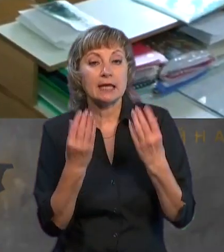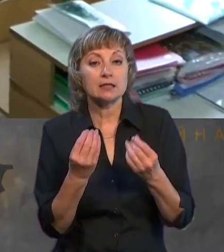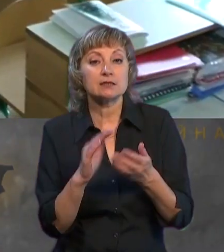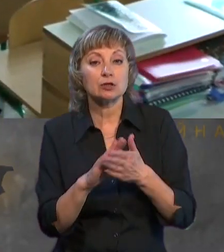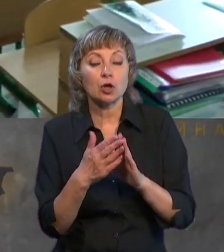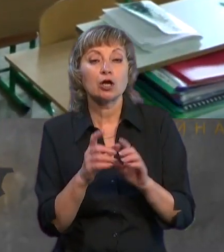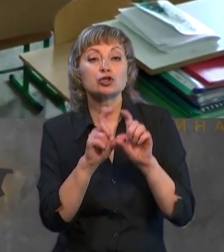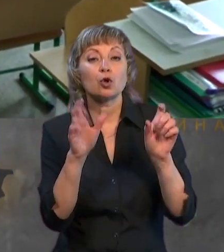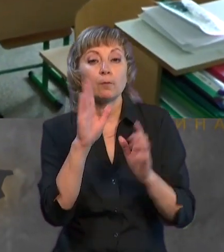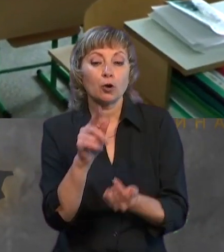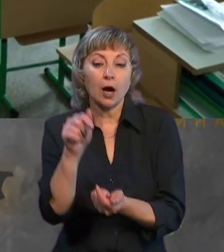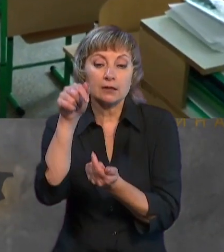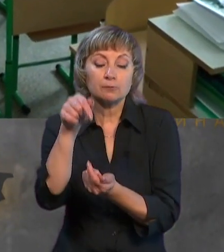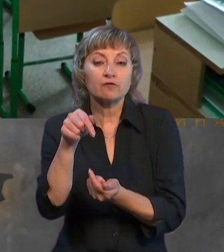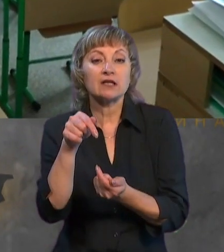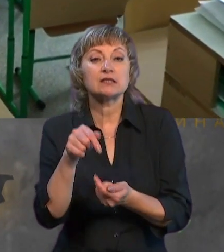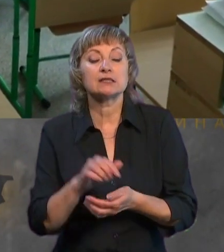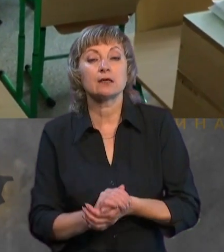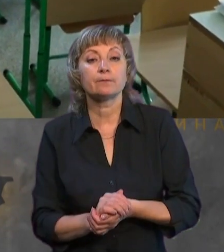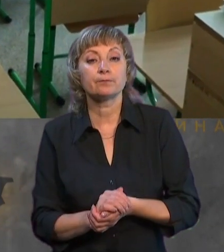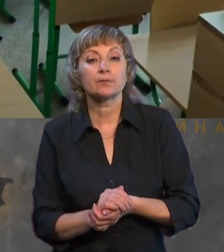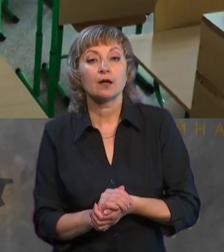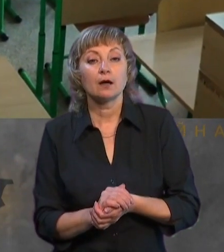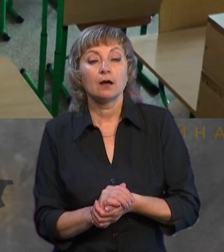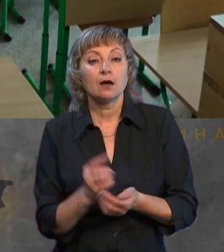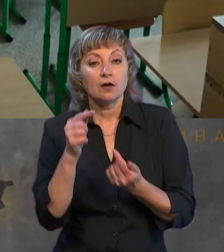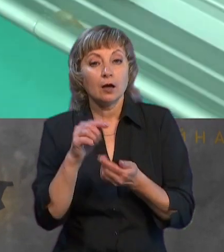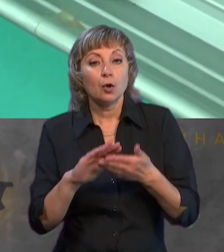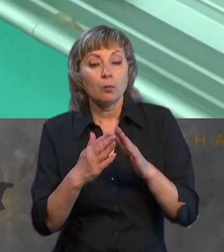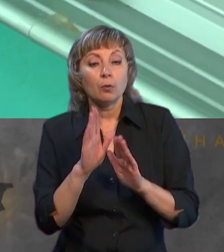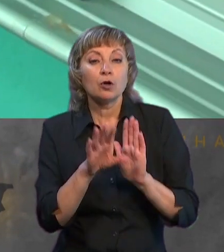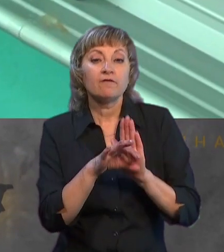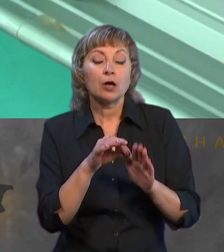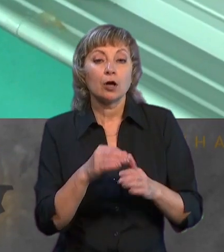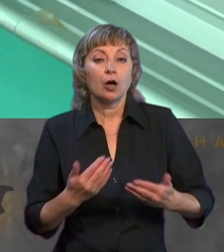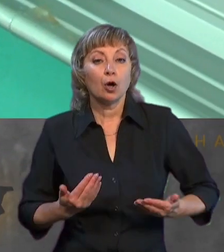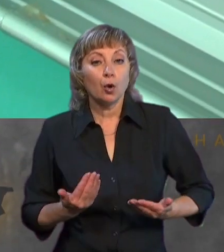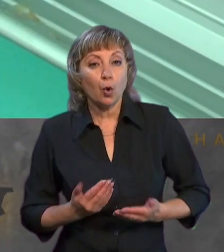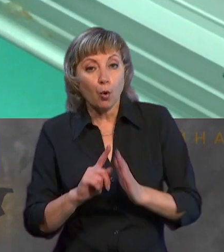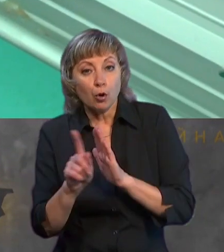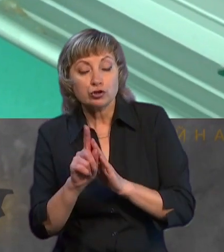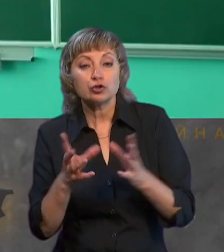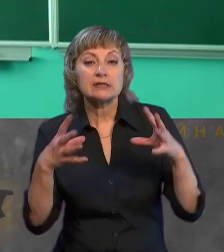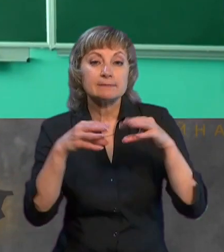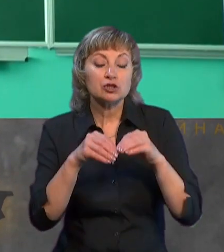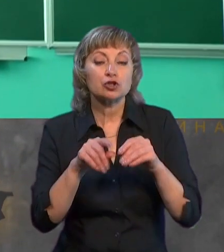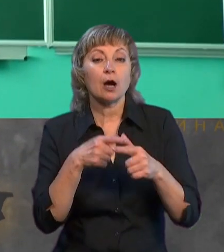школи будуть адаптуватися до відповідних умов і будуть вибирати або очно, або змішано, або, можливо, і повністю